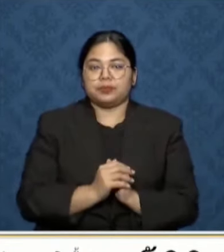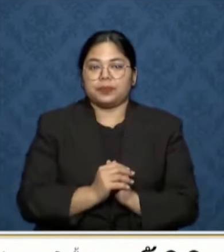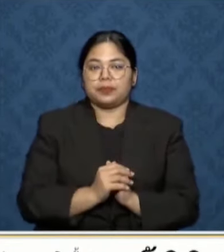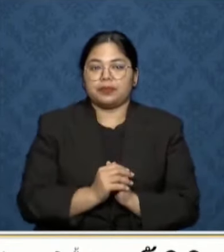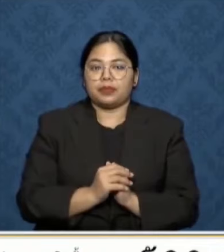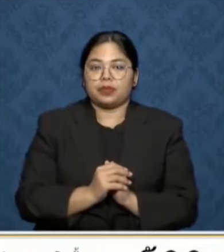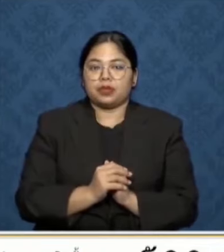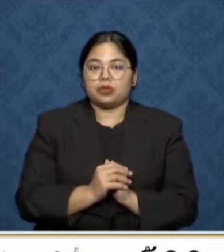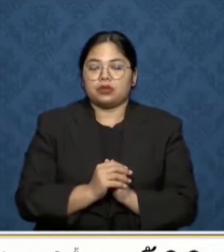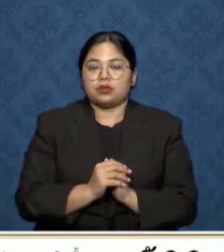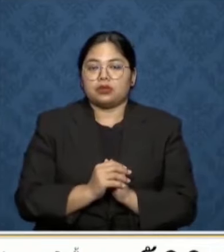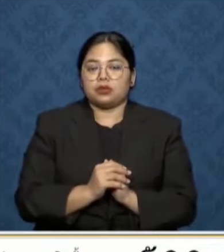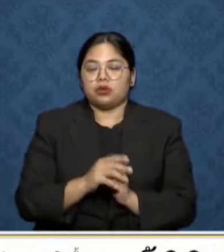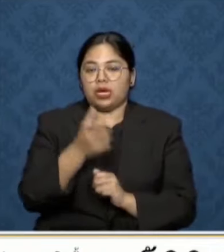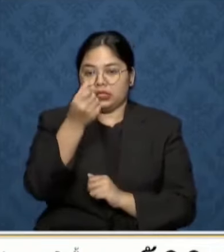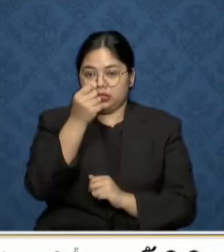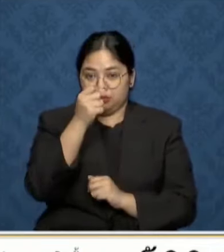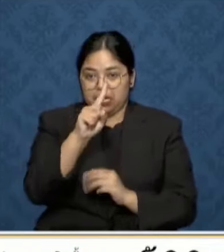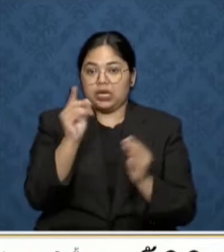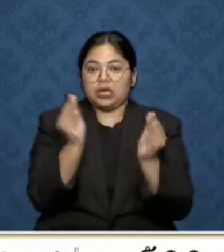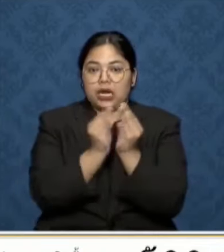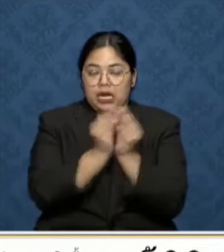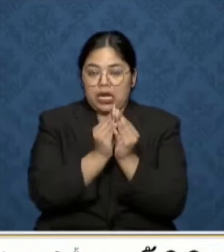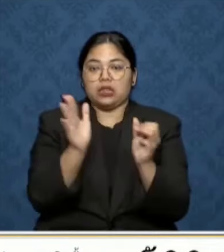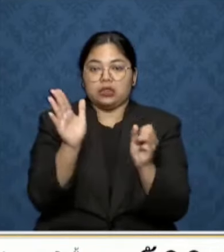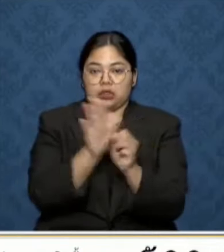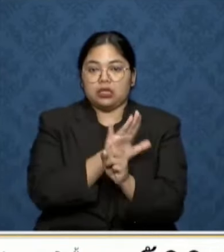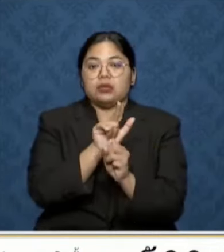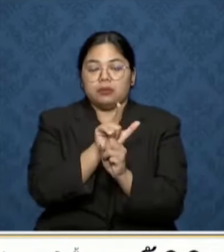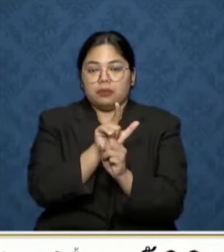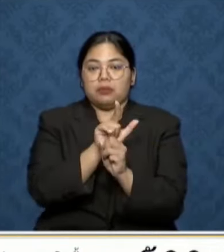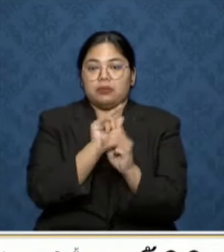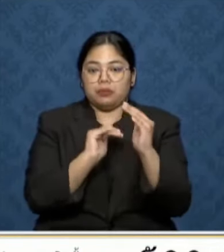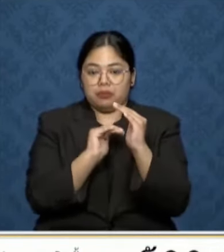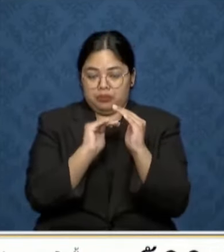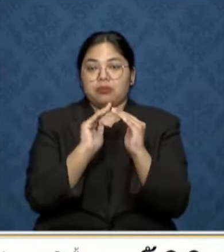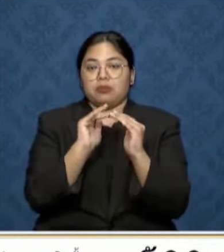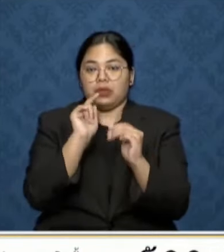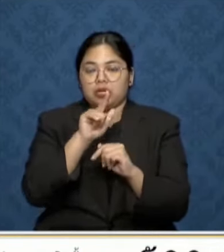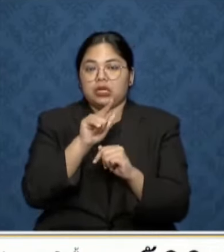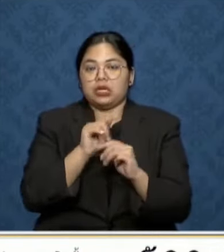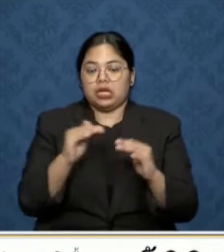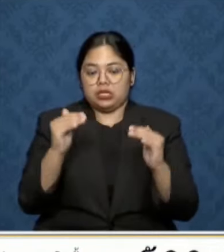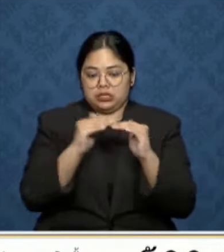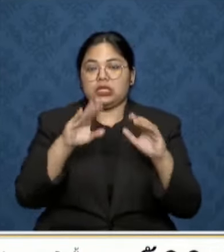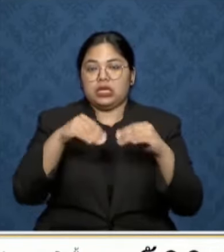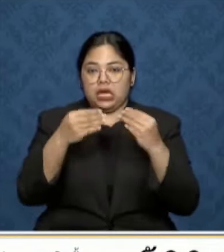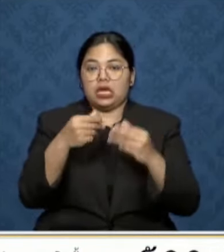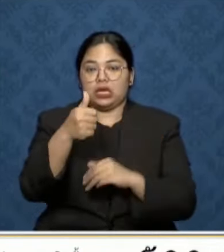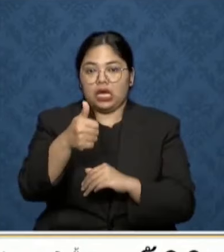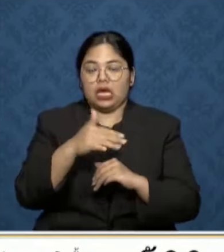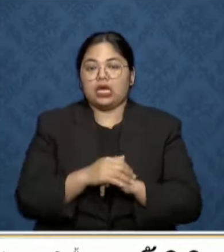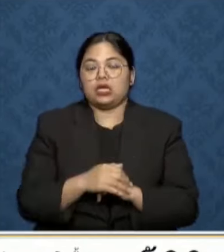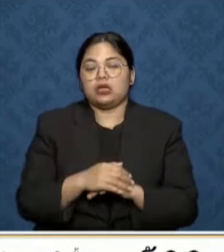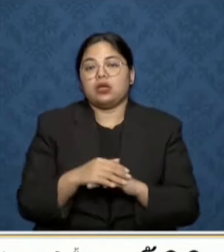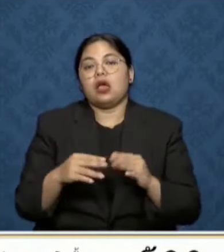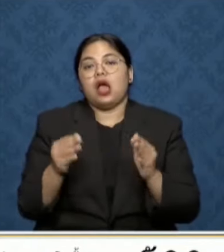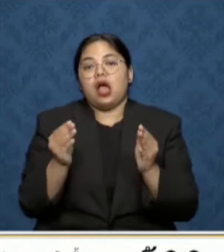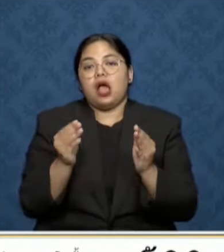ไมเกิ 11 คะแนนถึจะสามารถใช้สทธได้ทีนี้มมอะไรบ้าง 10 ข้อ